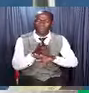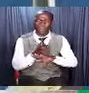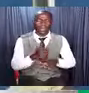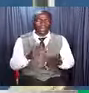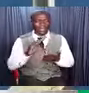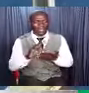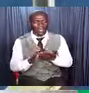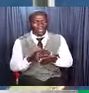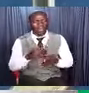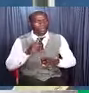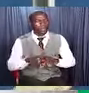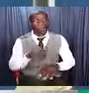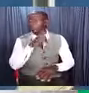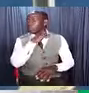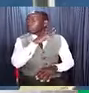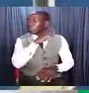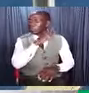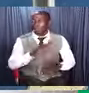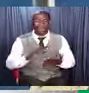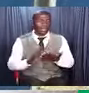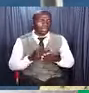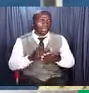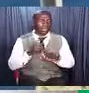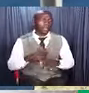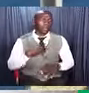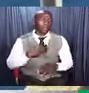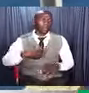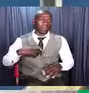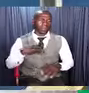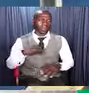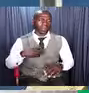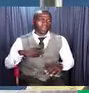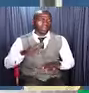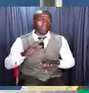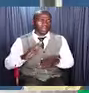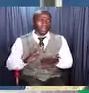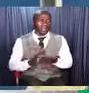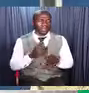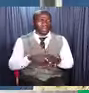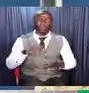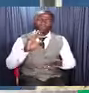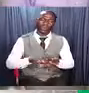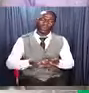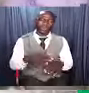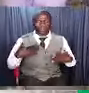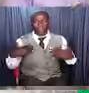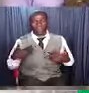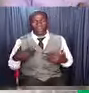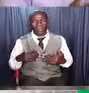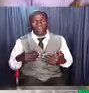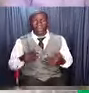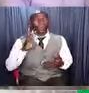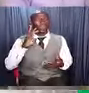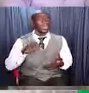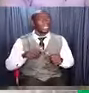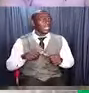Yesu. Hatuwezi wenyewe Bwana Yesu. Uwezo watoka kwako Bwana. Mujalie kila